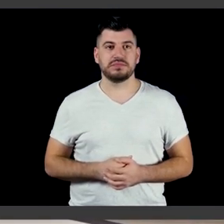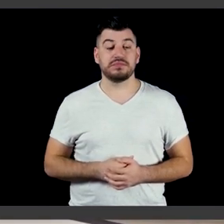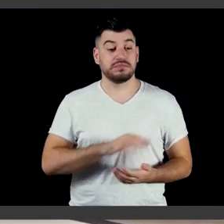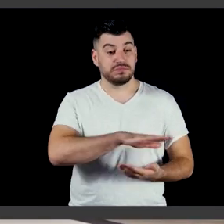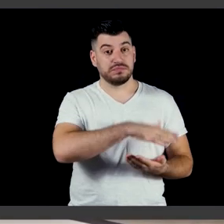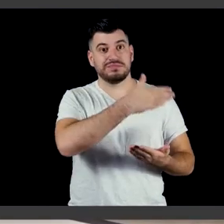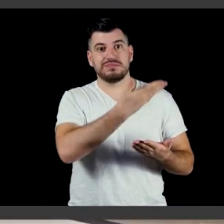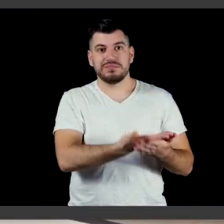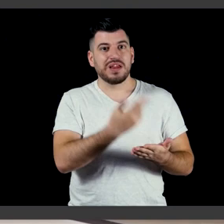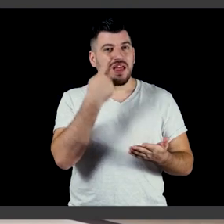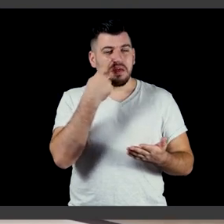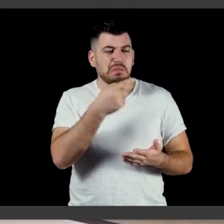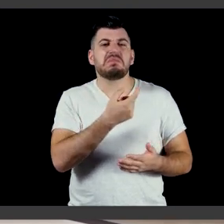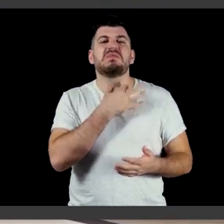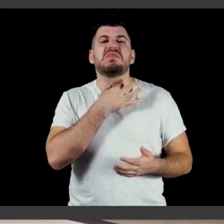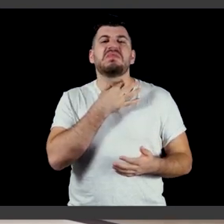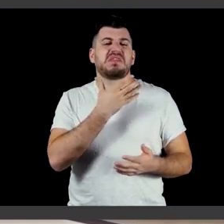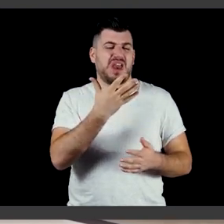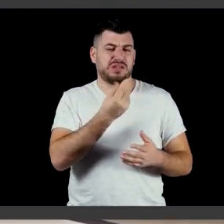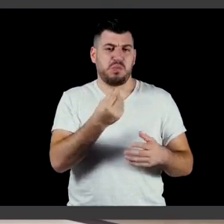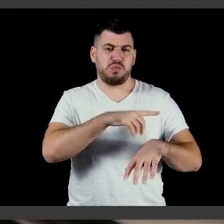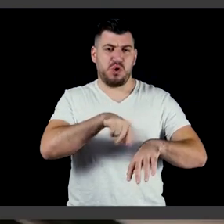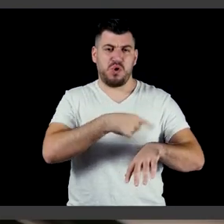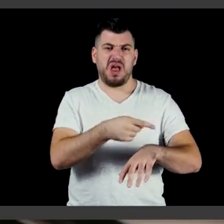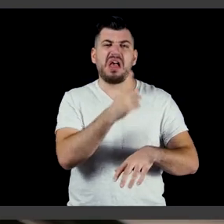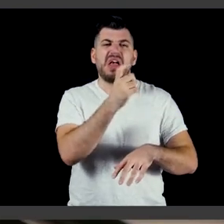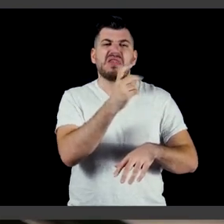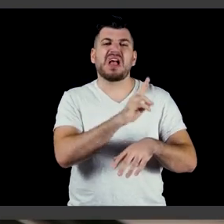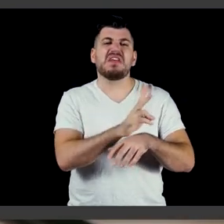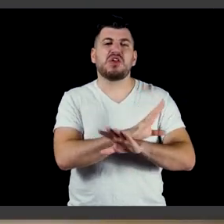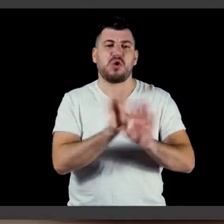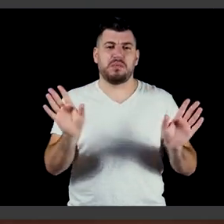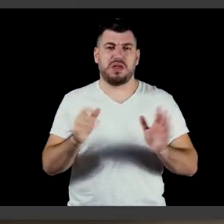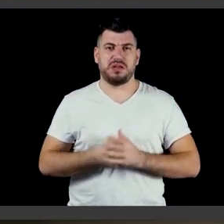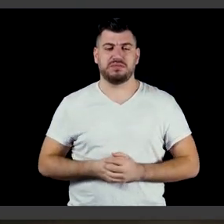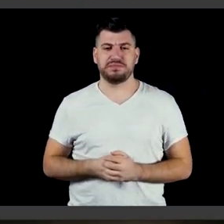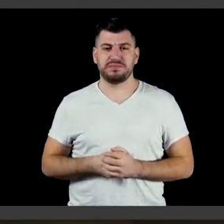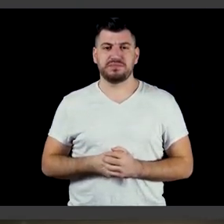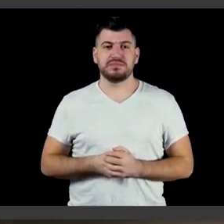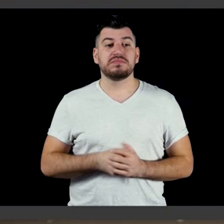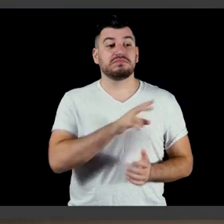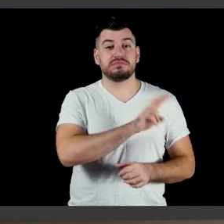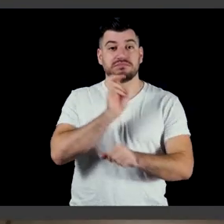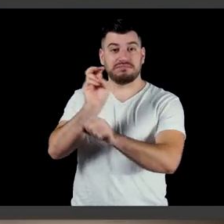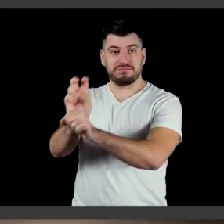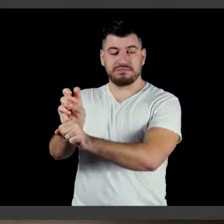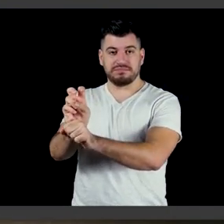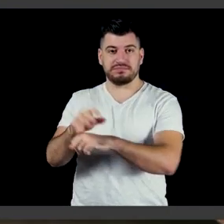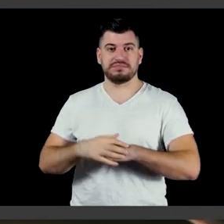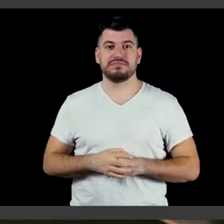Το που γίνουν από τη μία πλευρά, κοιτάξτε πόση ώρα θέλουν. Ούτε 10 δευτερόλεπτα. Αυτό ήταν. Και τα αφήνω στην